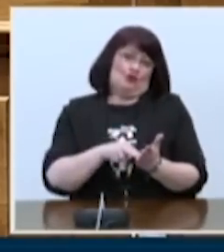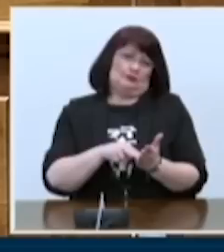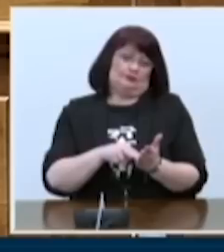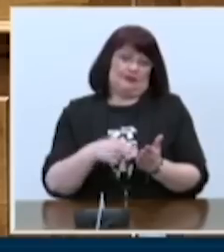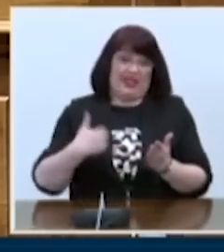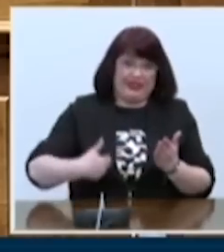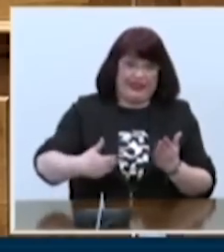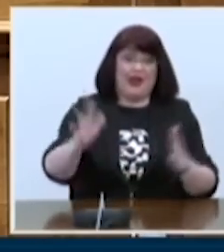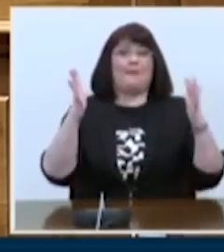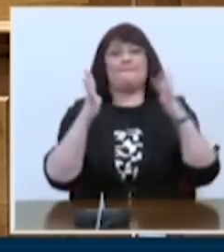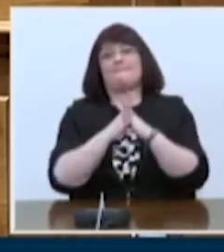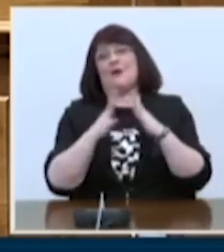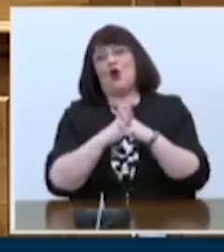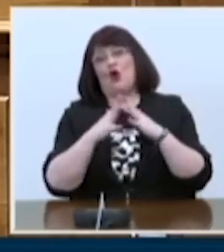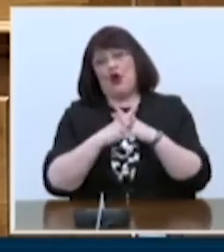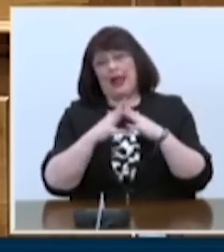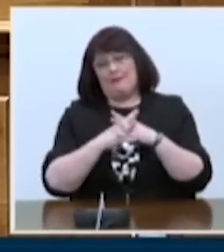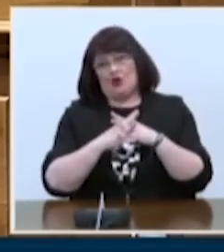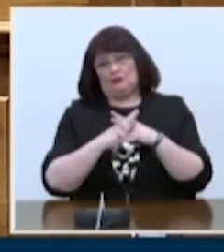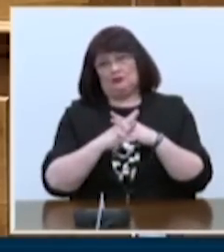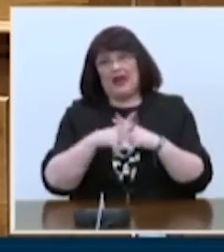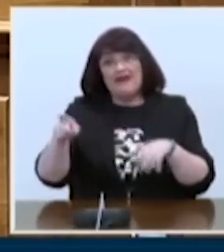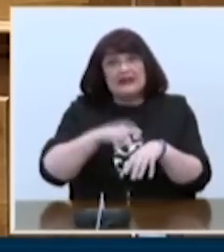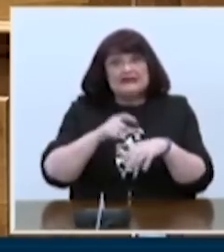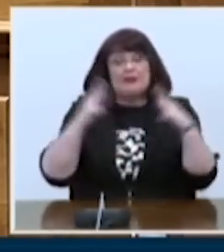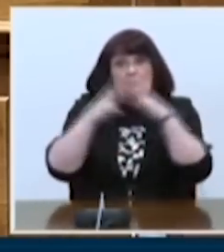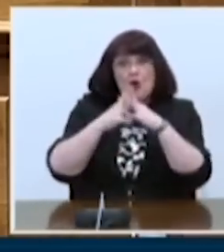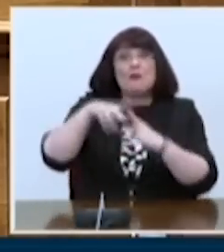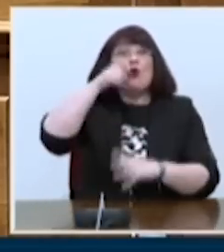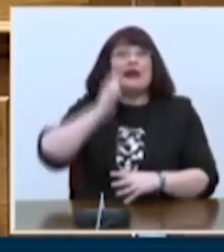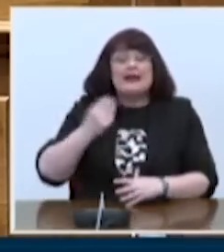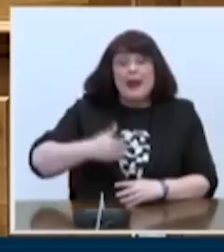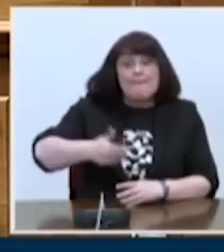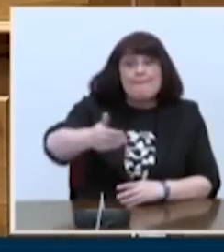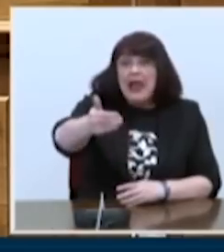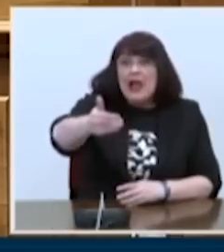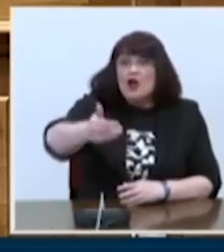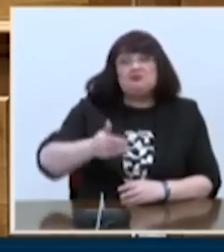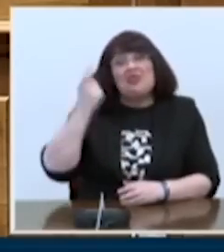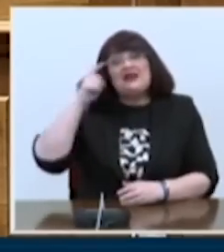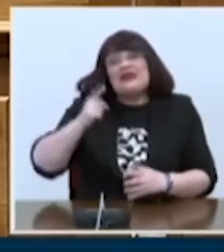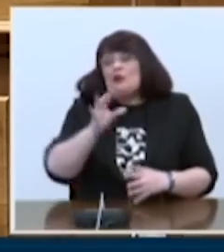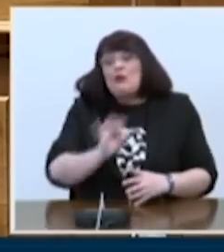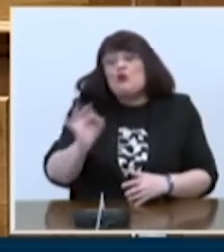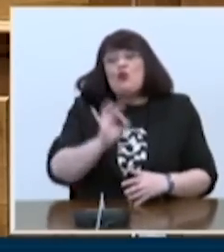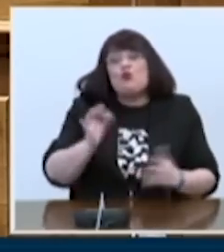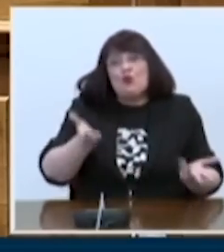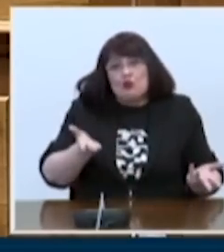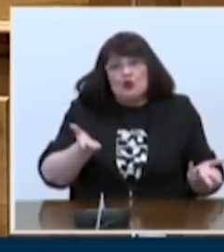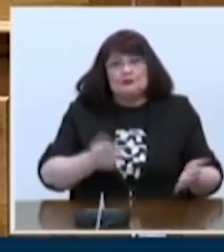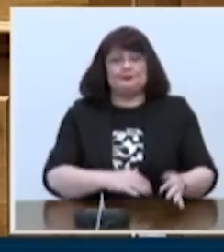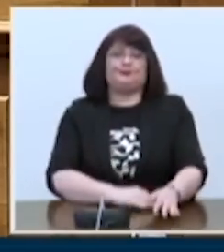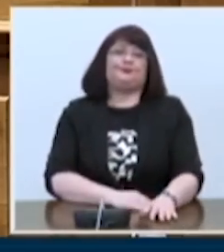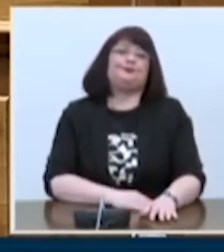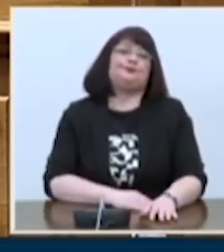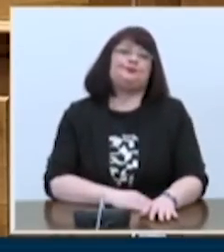σήμερα έχουν ως επίκεντρο την Ουκρανία, αύριο μπορεί να γενικευτούν παραπέρα. Και αυτό δεν το